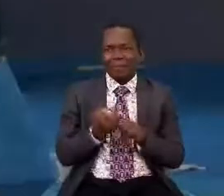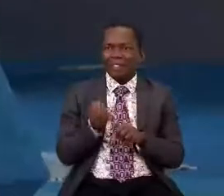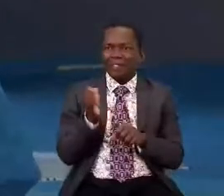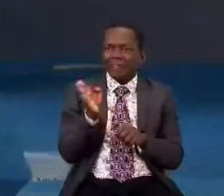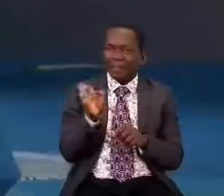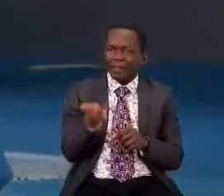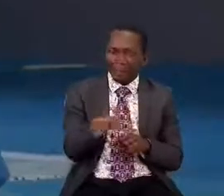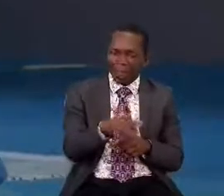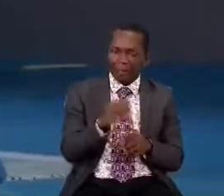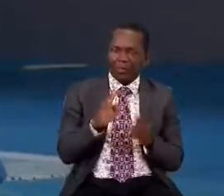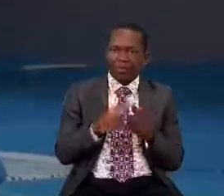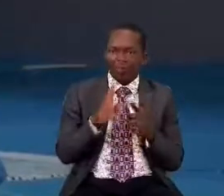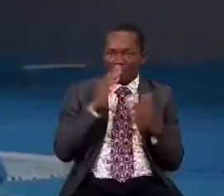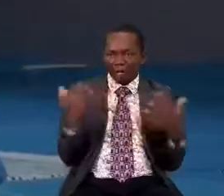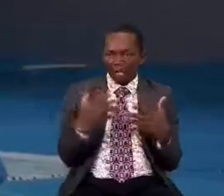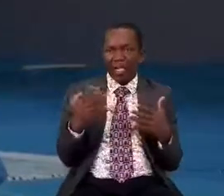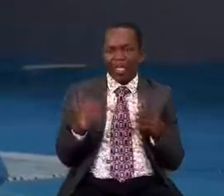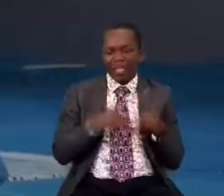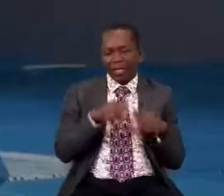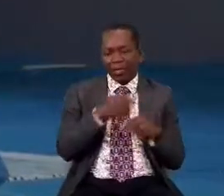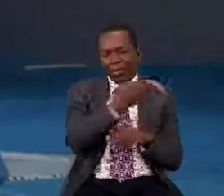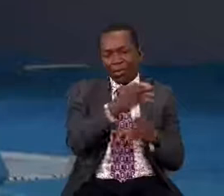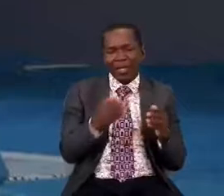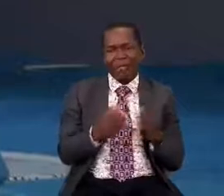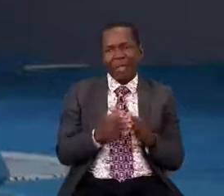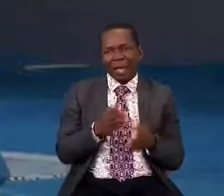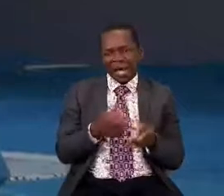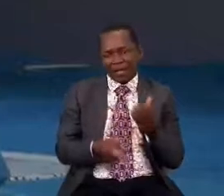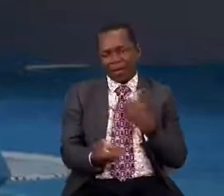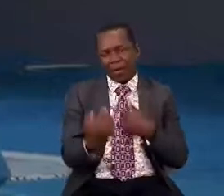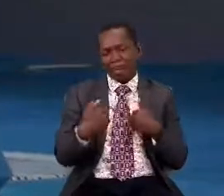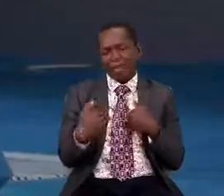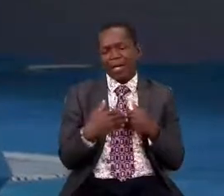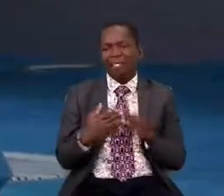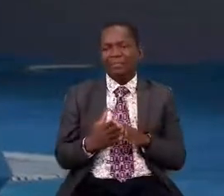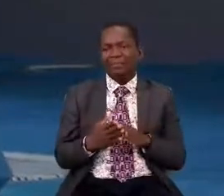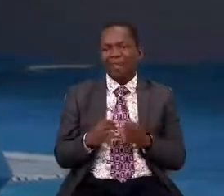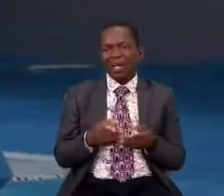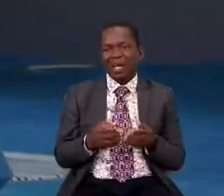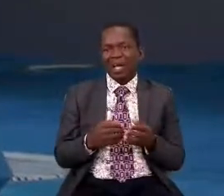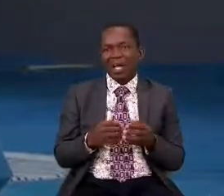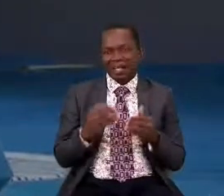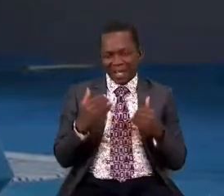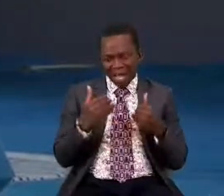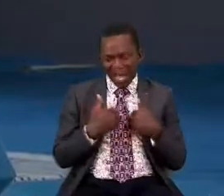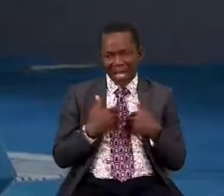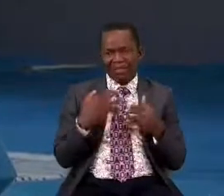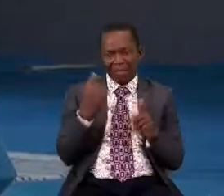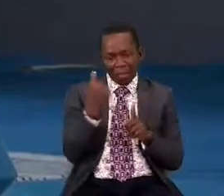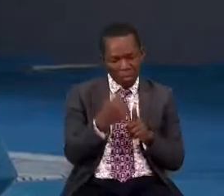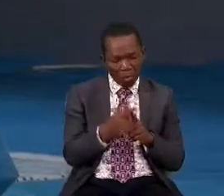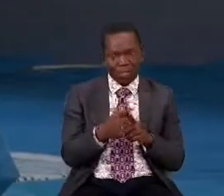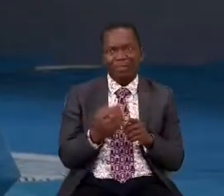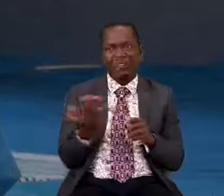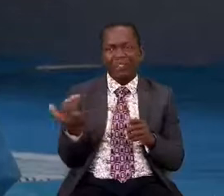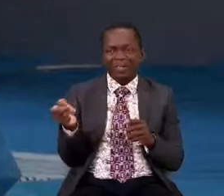Ils font demi-tour. Ils ont la parole. Ils ont l'appel. Mais parce que cet homme,